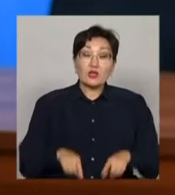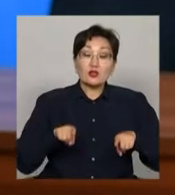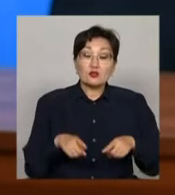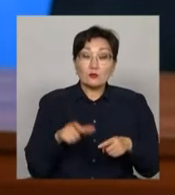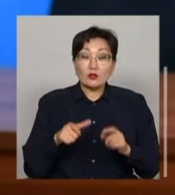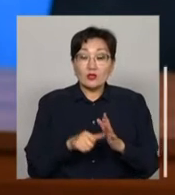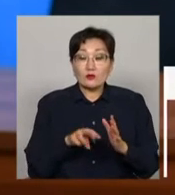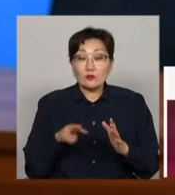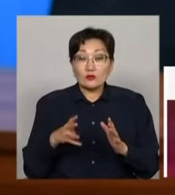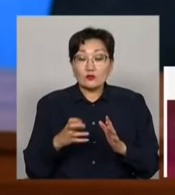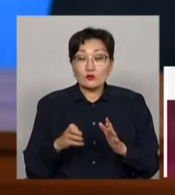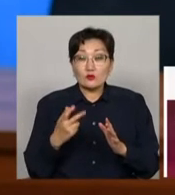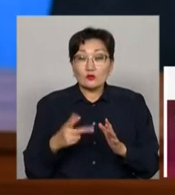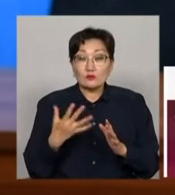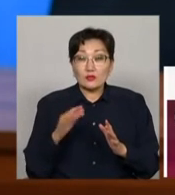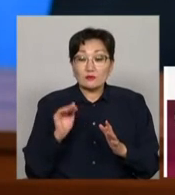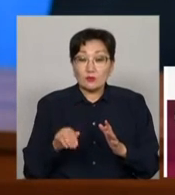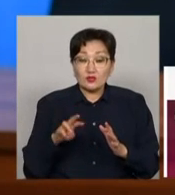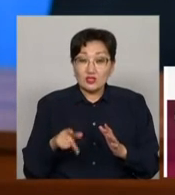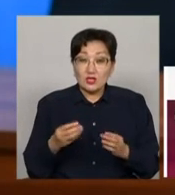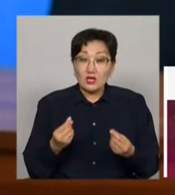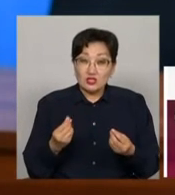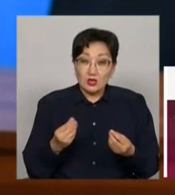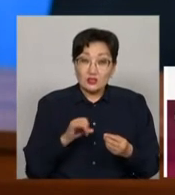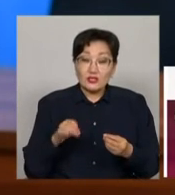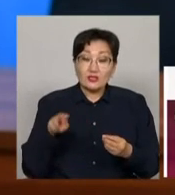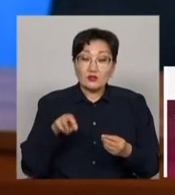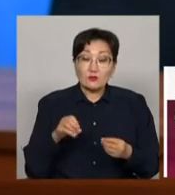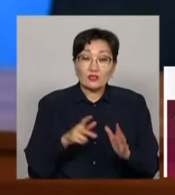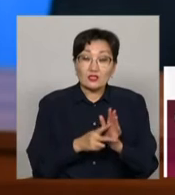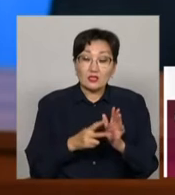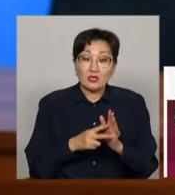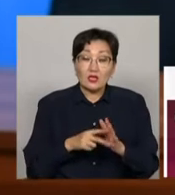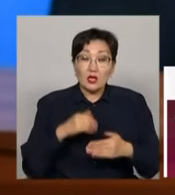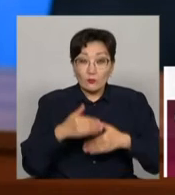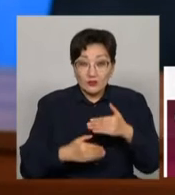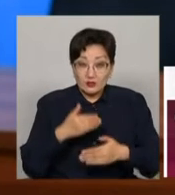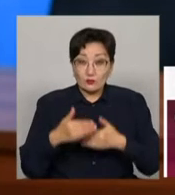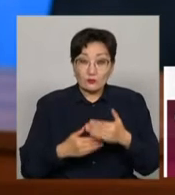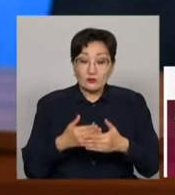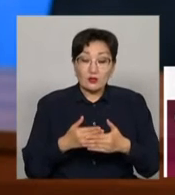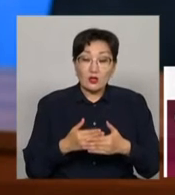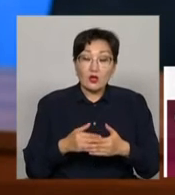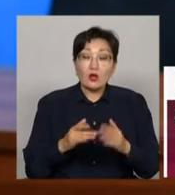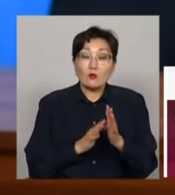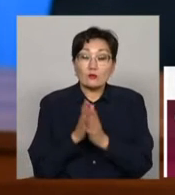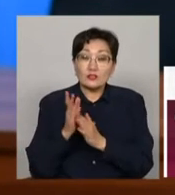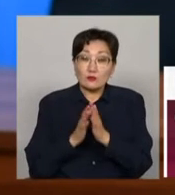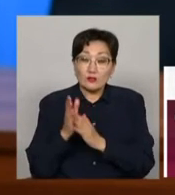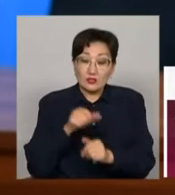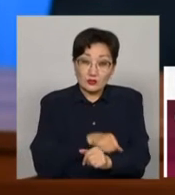Ұсталғандардан 6 миллион 435 мың теңге ақша, сонымен қатар 8 қапқа салынған өсімдік заттары